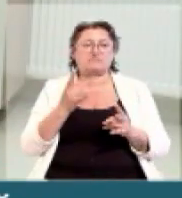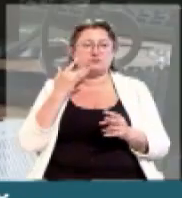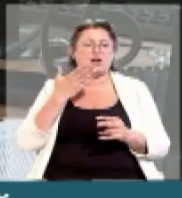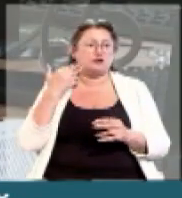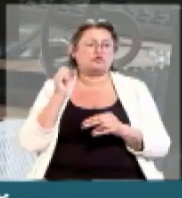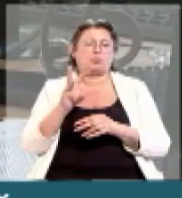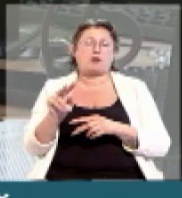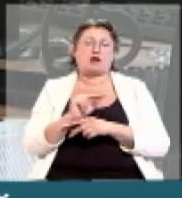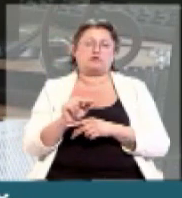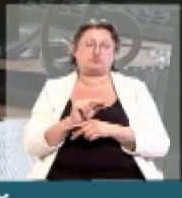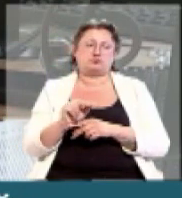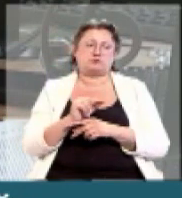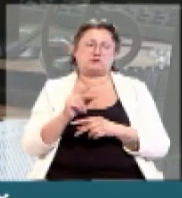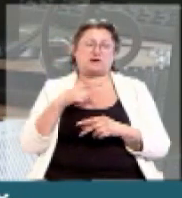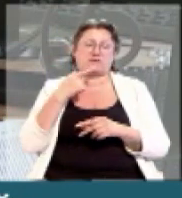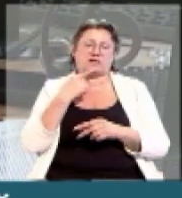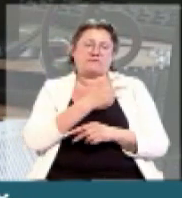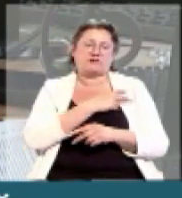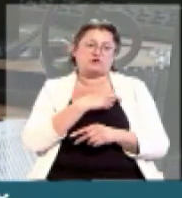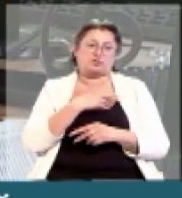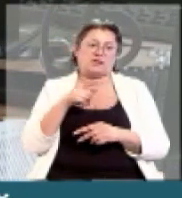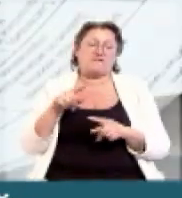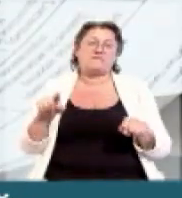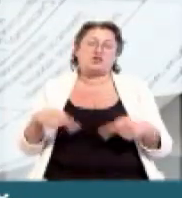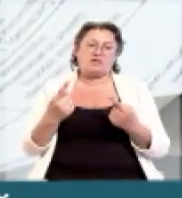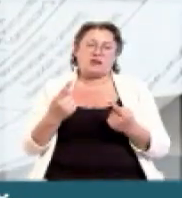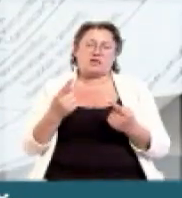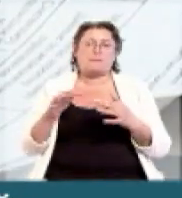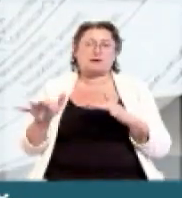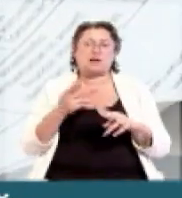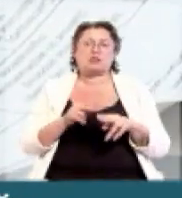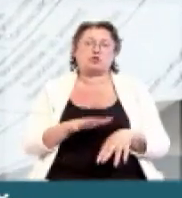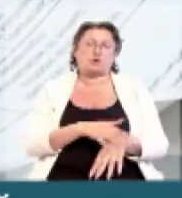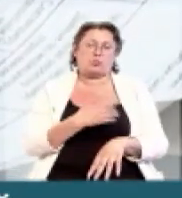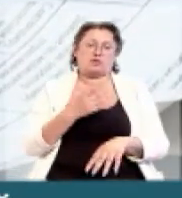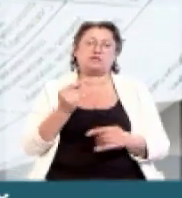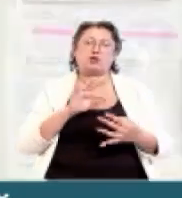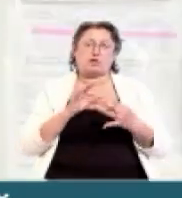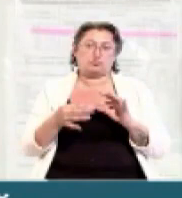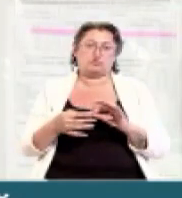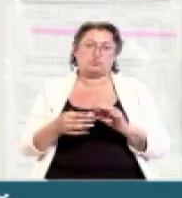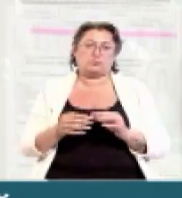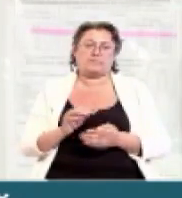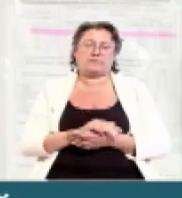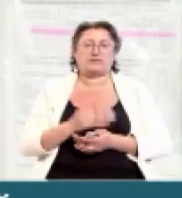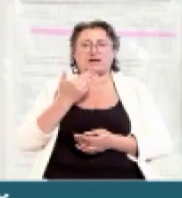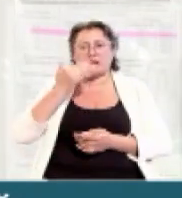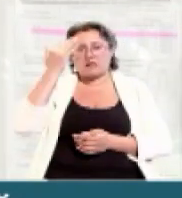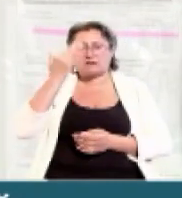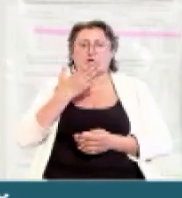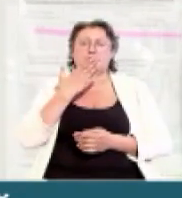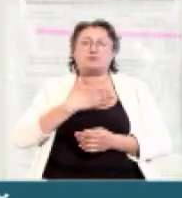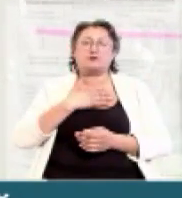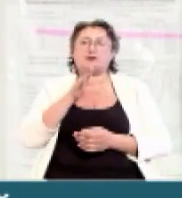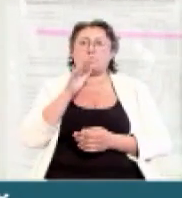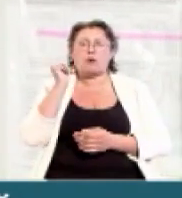чем лечить последствия, предостерегают врачи. Ведь восстановление – процесс долгий и весьма сложный. Лето – излюбленное время